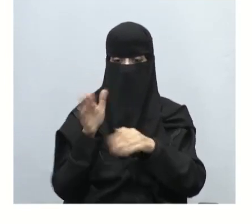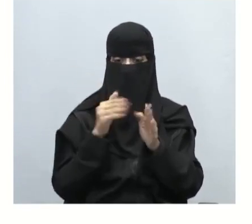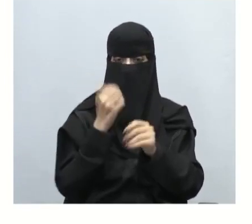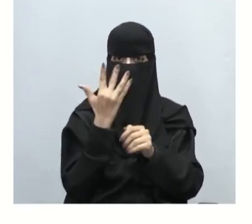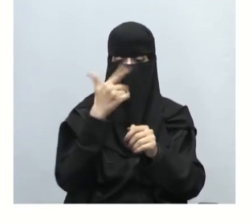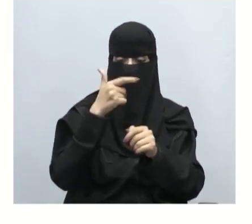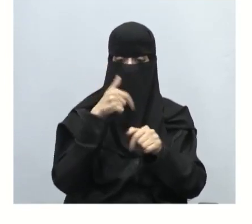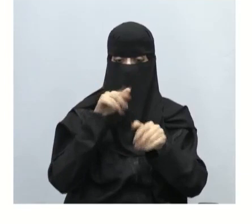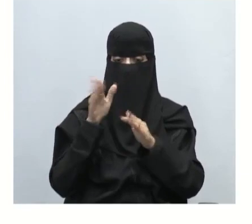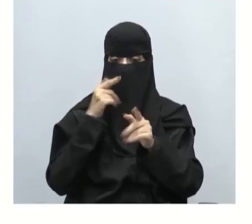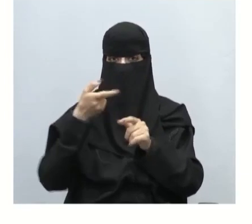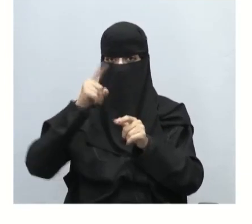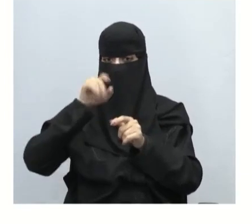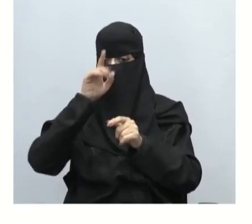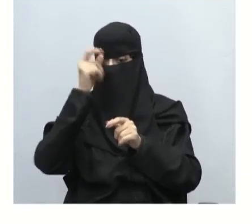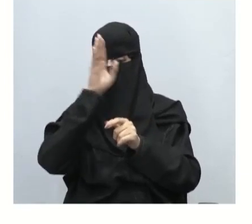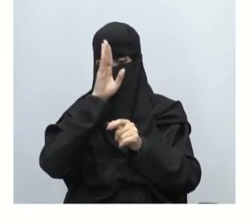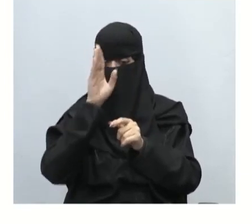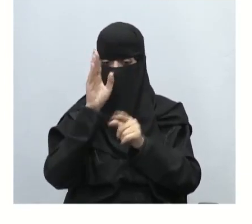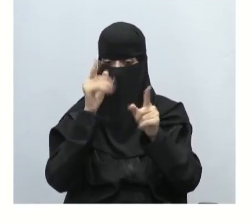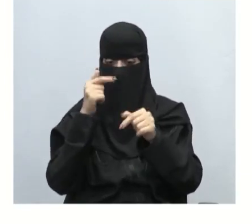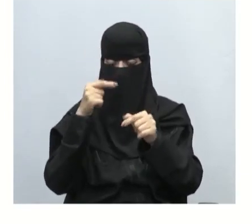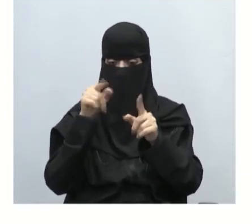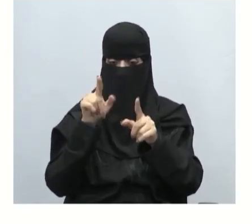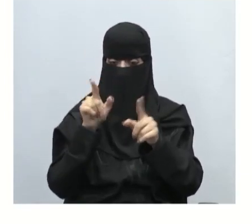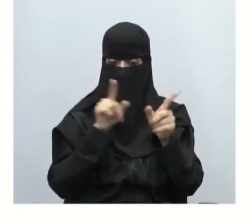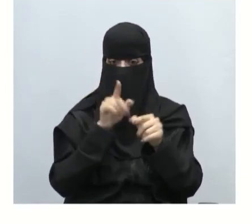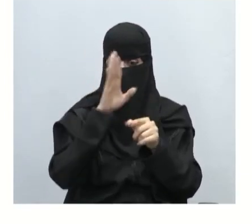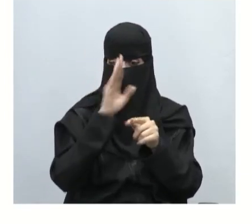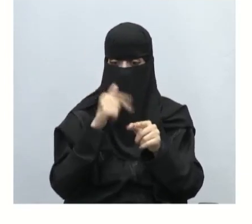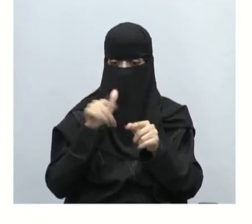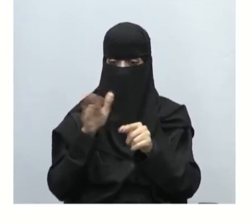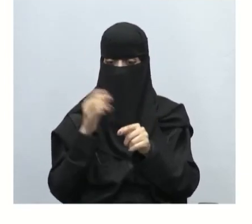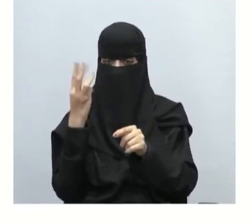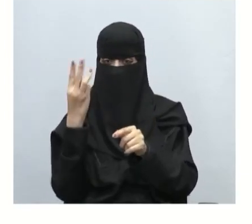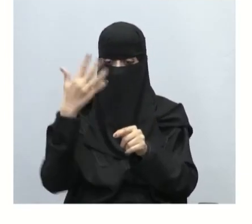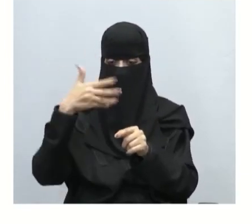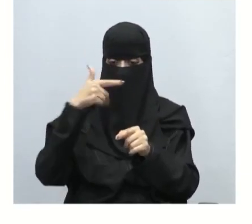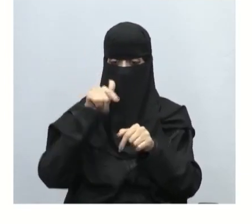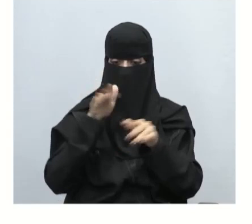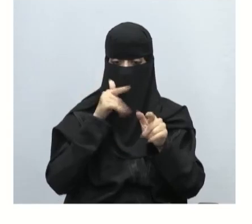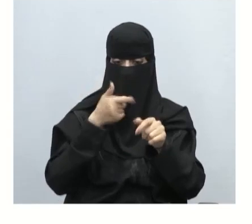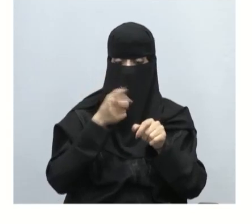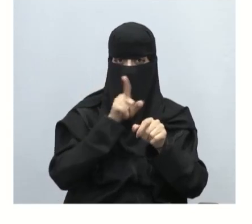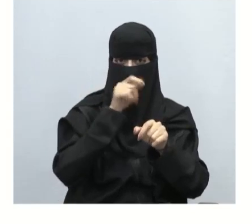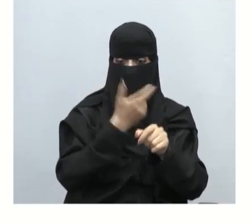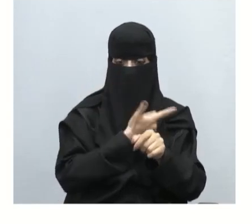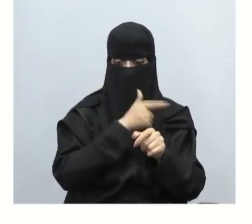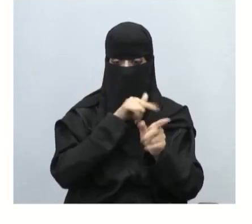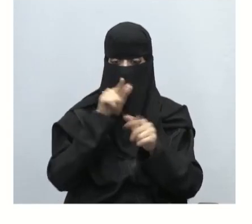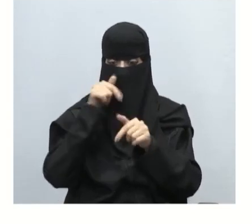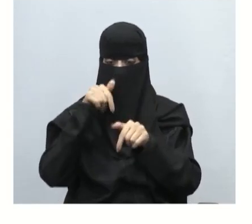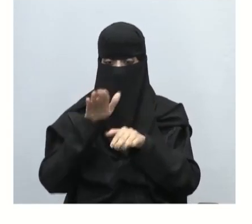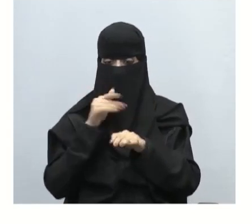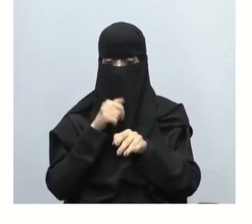و5 كيل مت في الساعه يوم الثلاثاء اذا تم التعبير عن زمن قيادته ل سياره يوم الاحد